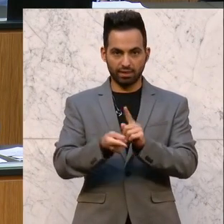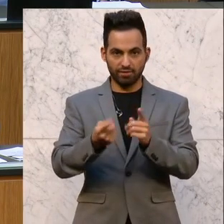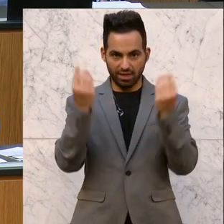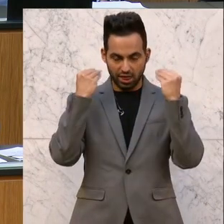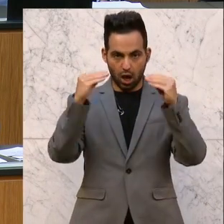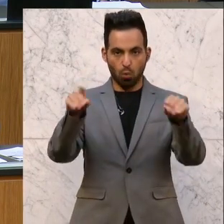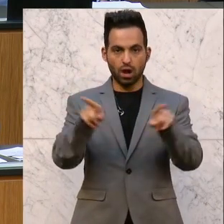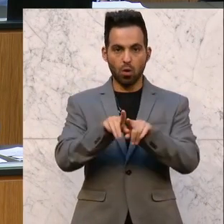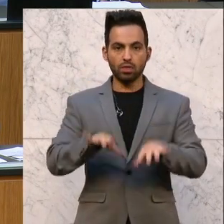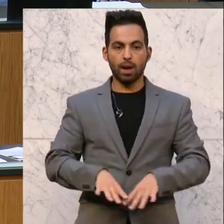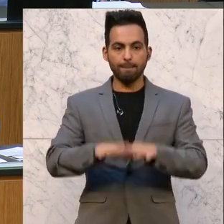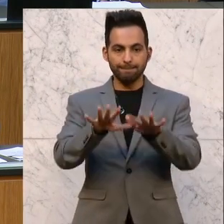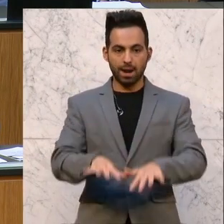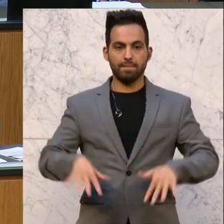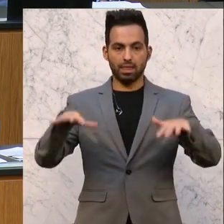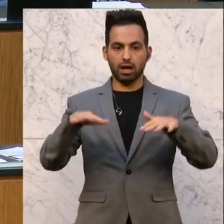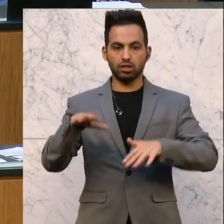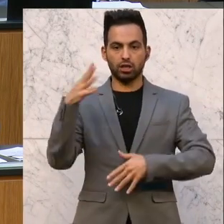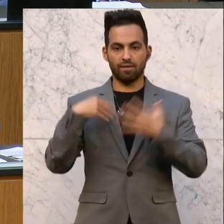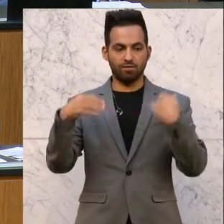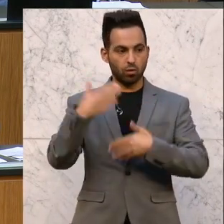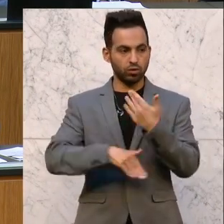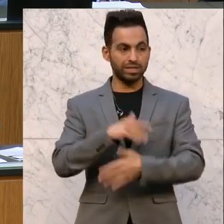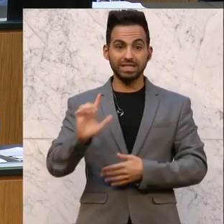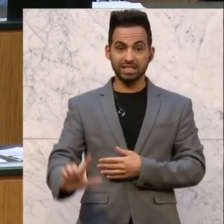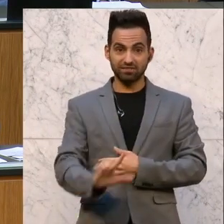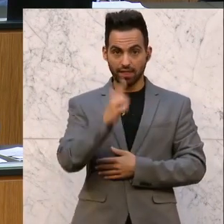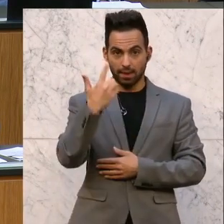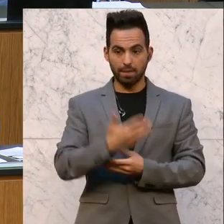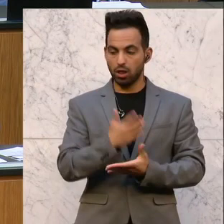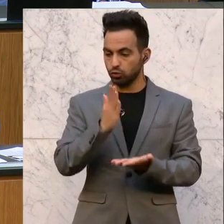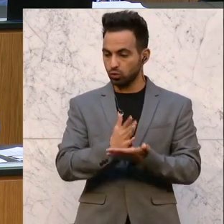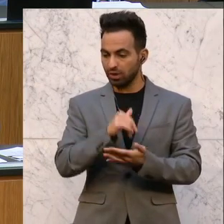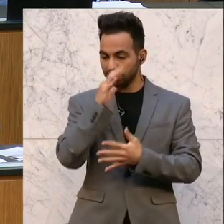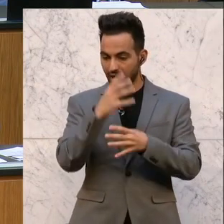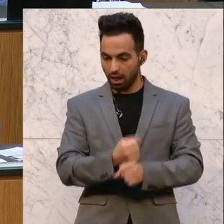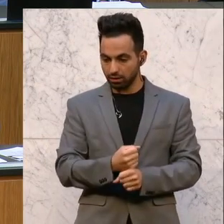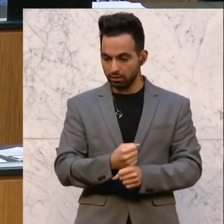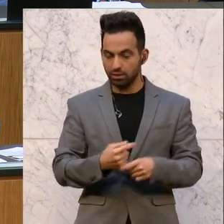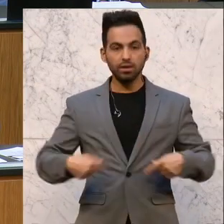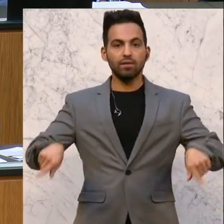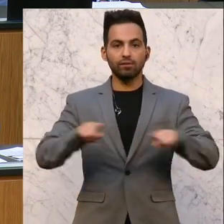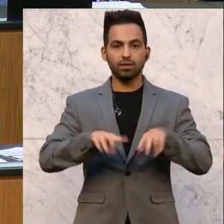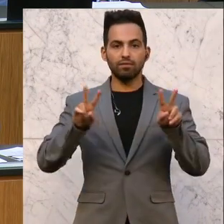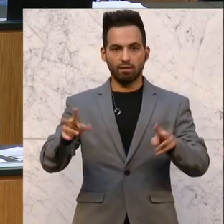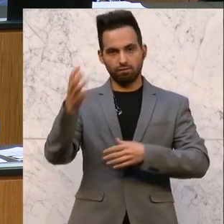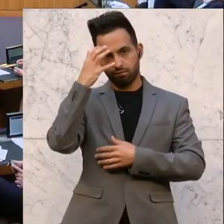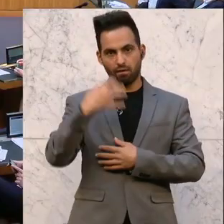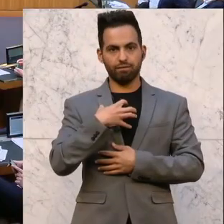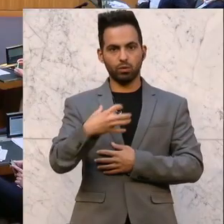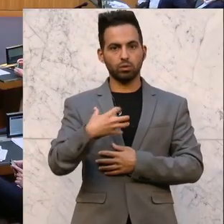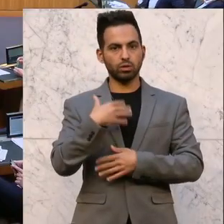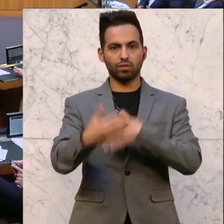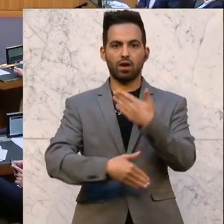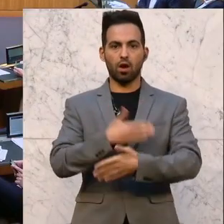parlamentarischen ösens die jetzt zum zweiten Mal nicht eingehalten wurde ihn so wir sind verwundert über ihre